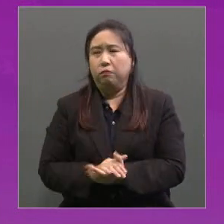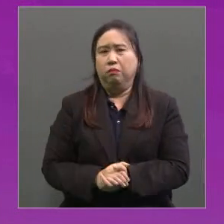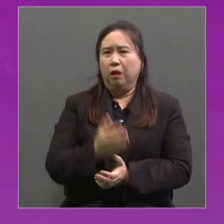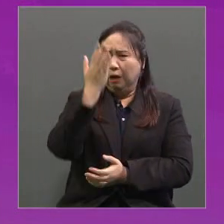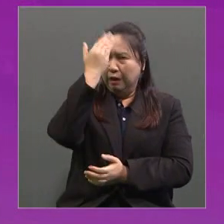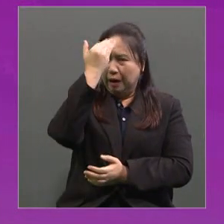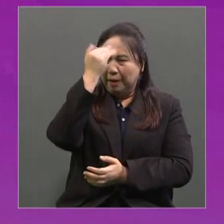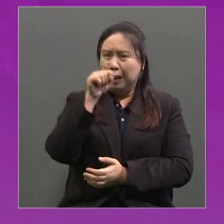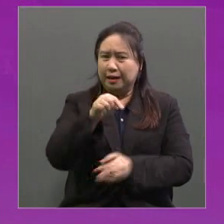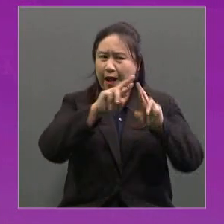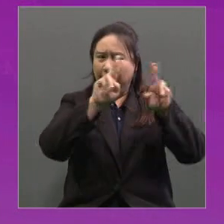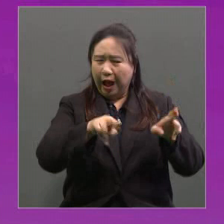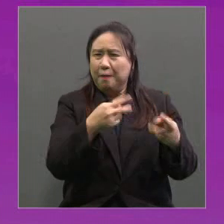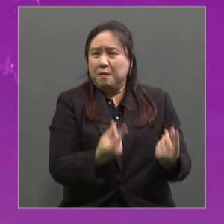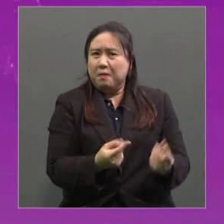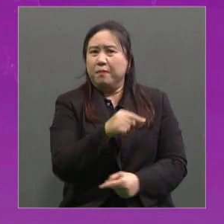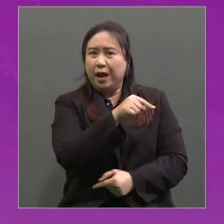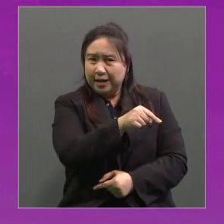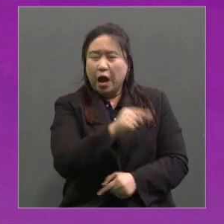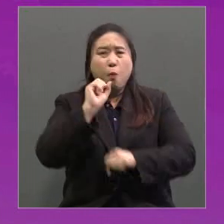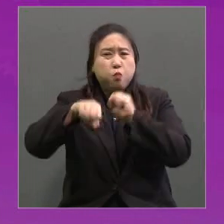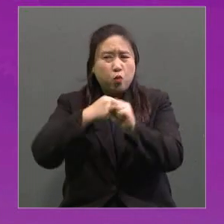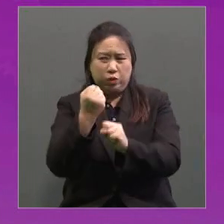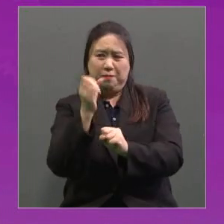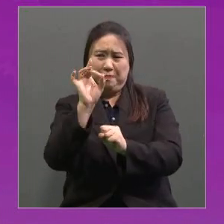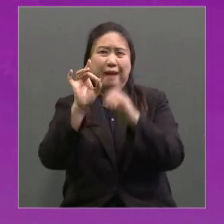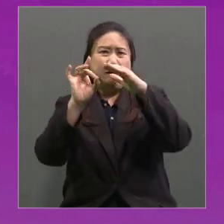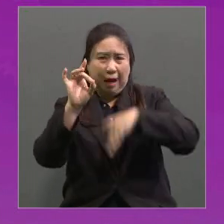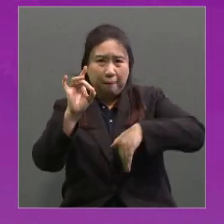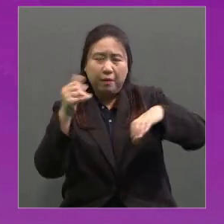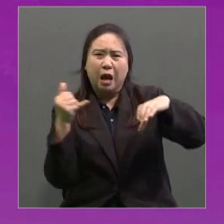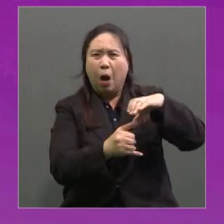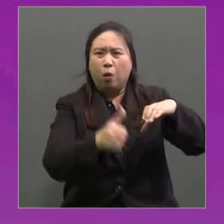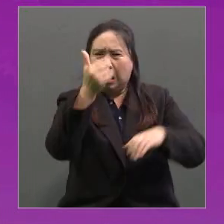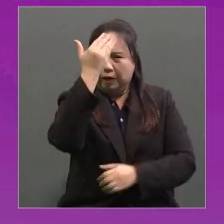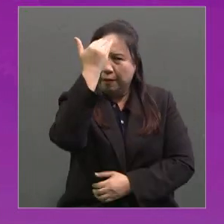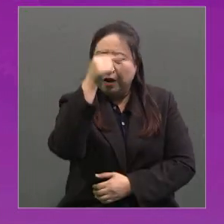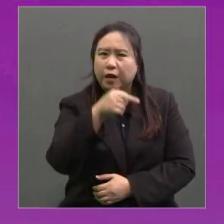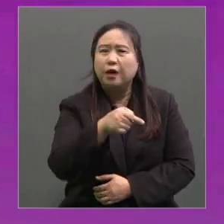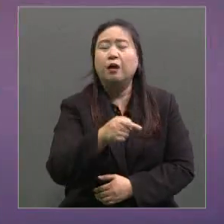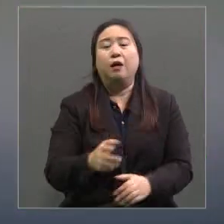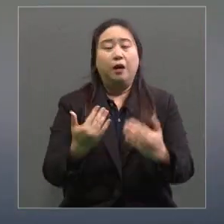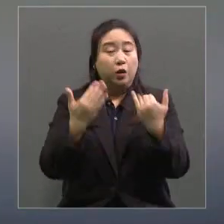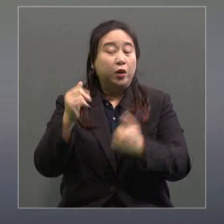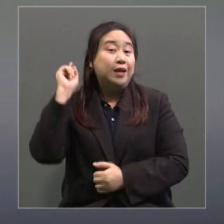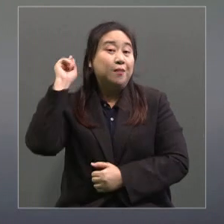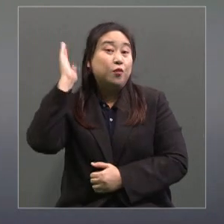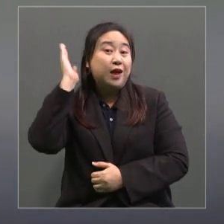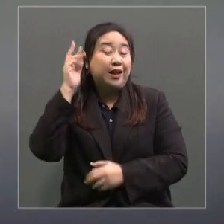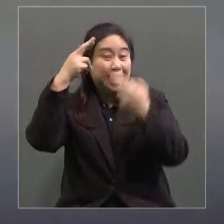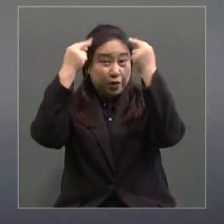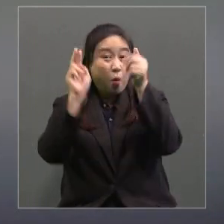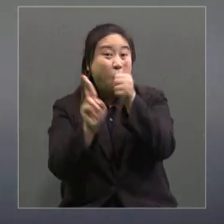ไมถึงยังมีสถานบันเทิงที่ให้เยาวชนอายุไม่ถึง18เข้าไปใช้บริการได้เรื่องนี้คุณอนุทินก็บอกว่าตัวเองยังไม่